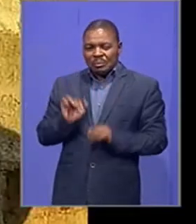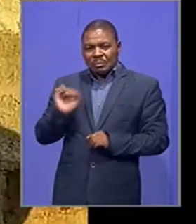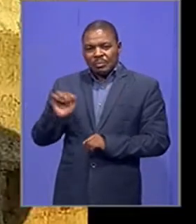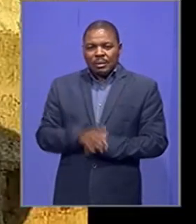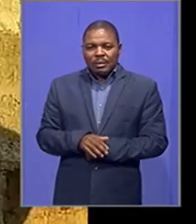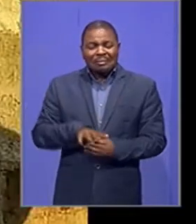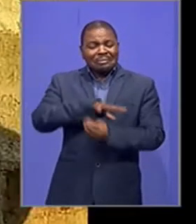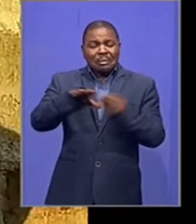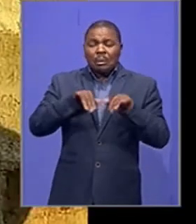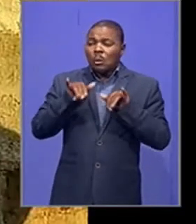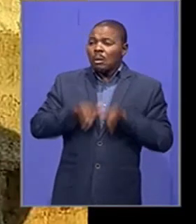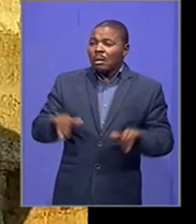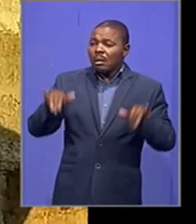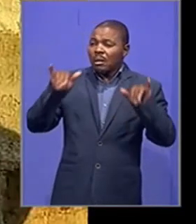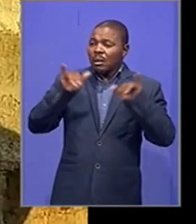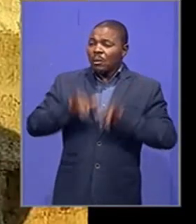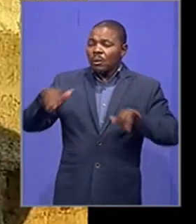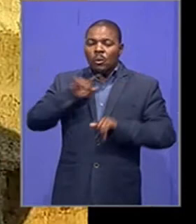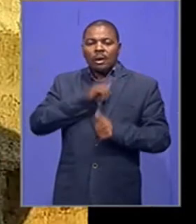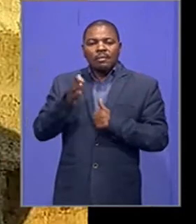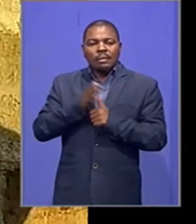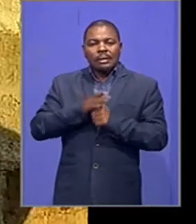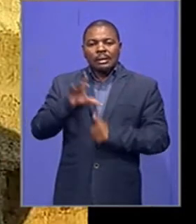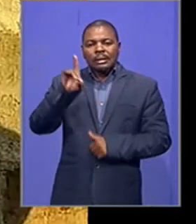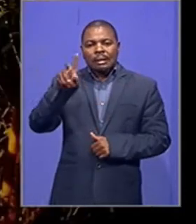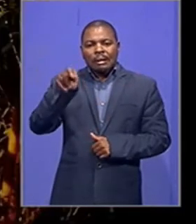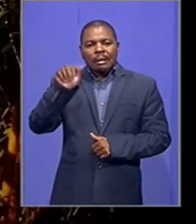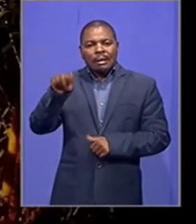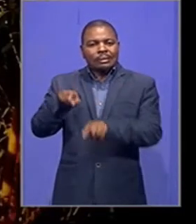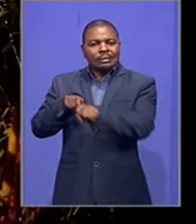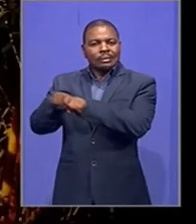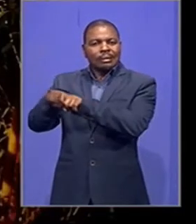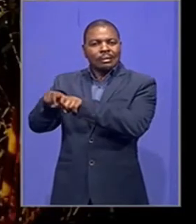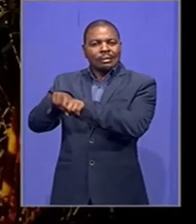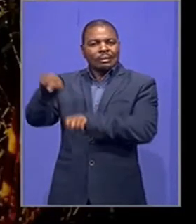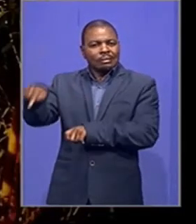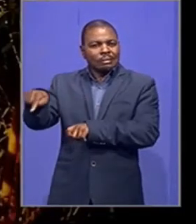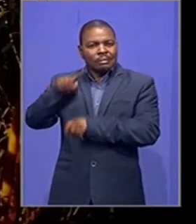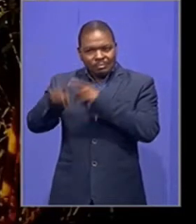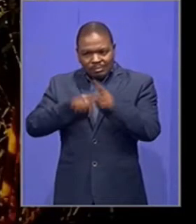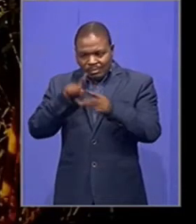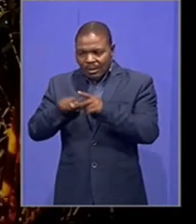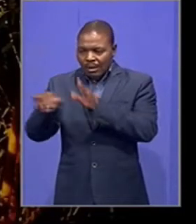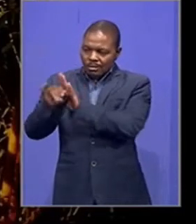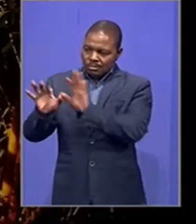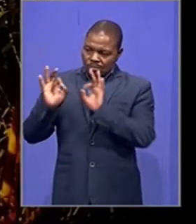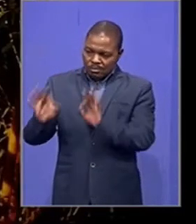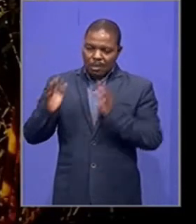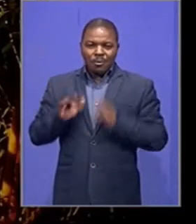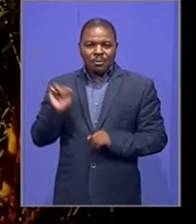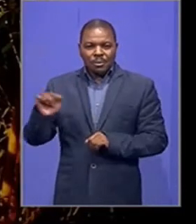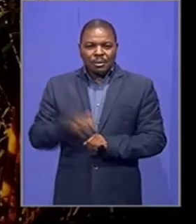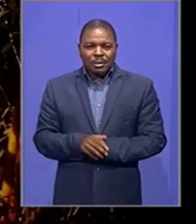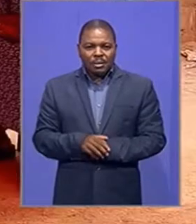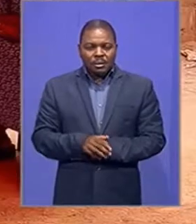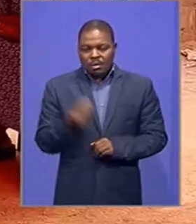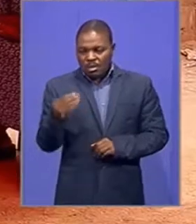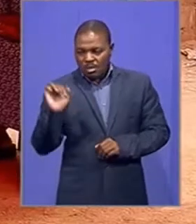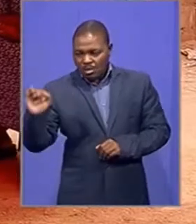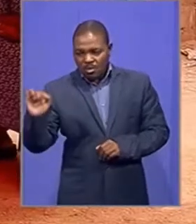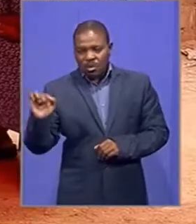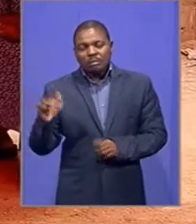moganya phatleng gore go dirwe diteko tša DNA go mašaledi ao gore ba kgone go hlatha setopo sa gagwe. Ngwana wa Nanikana yo